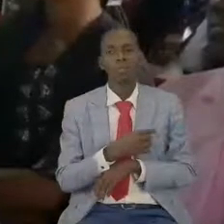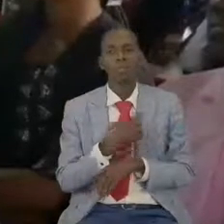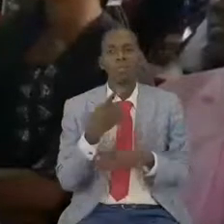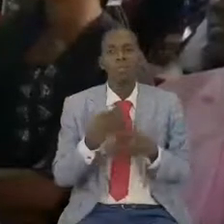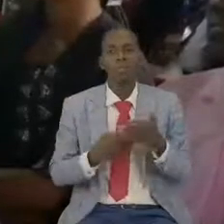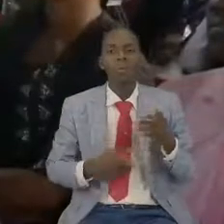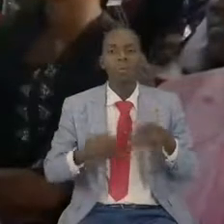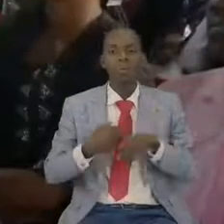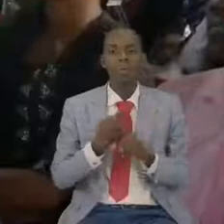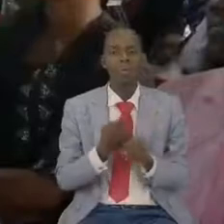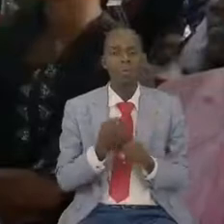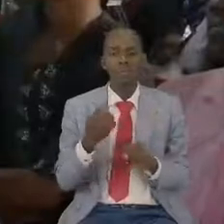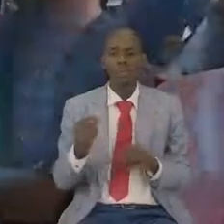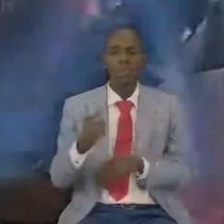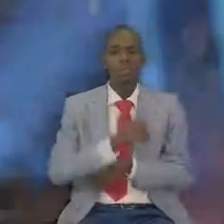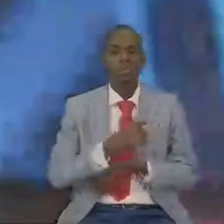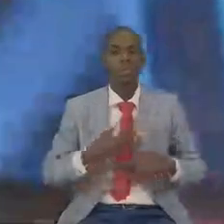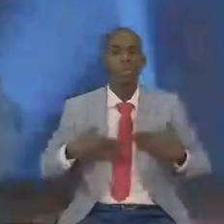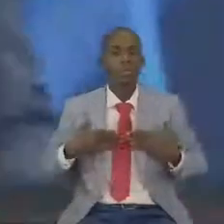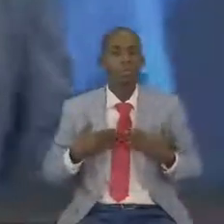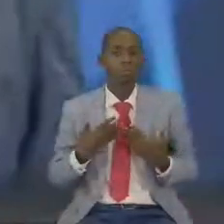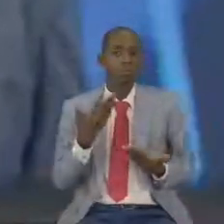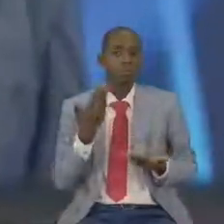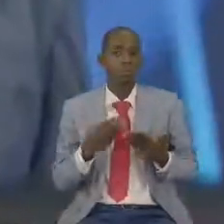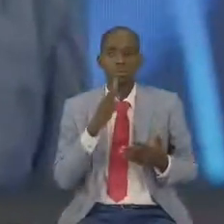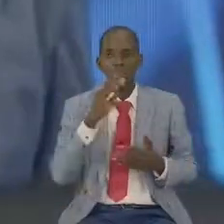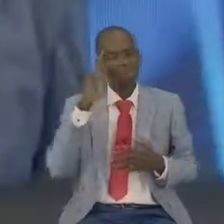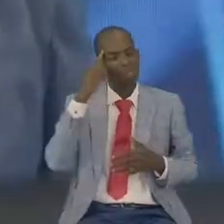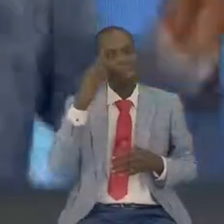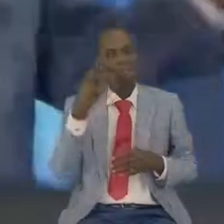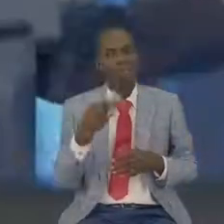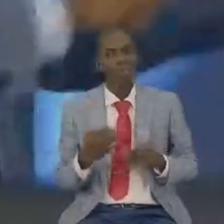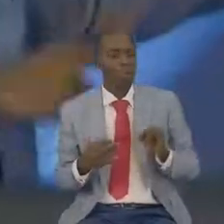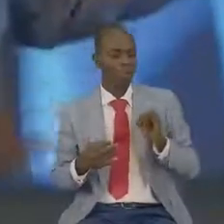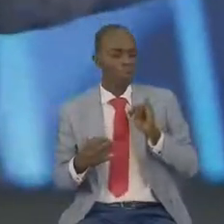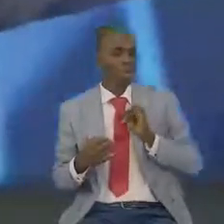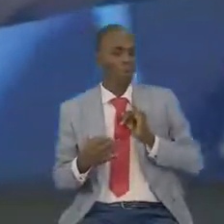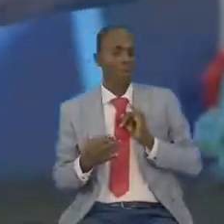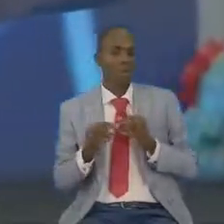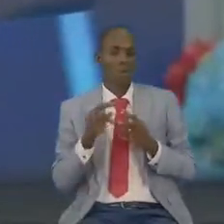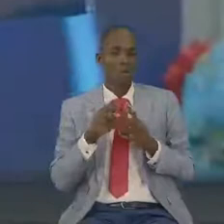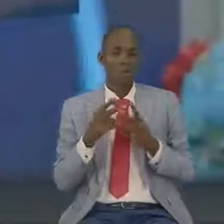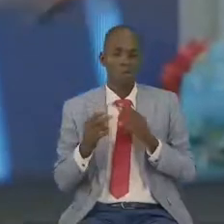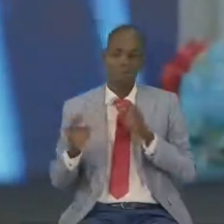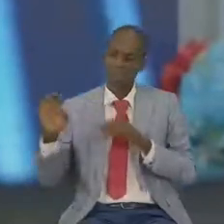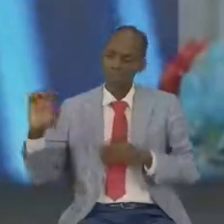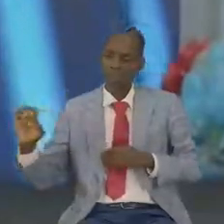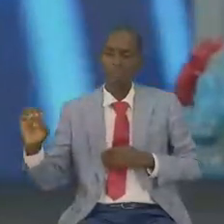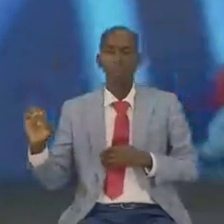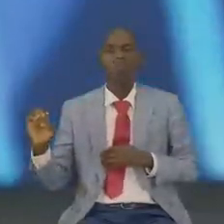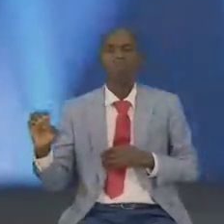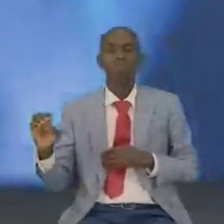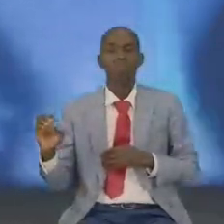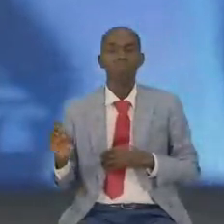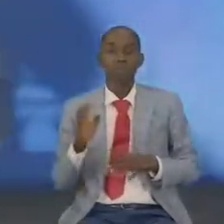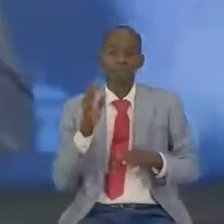Qu'est-ce qui rend le jour heureux? Que vous pensez de moi ou Emmanuel? Que